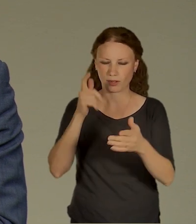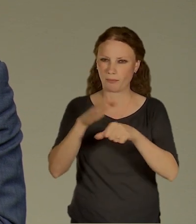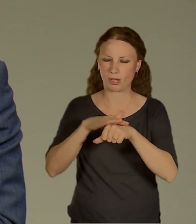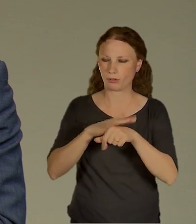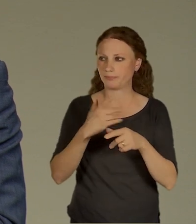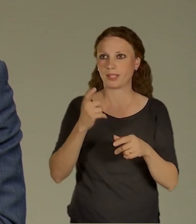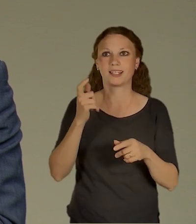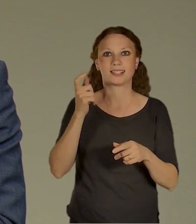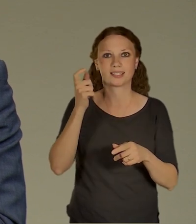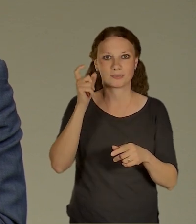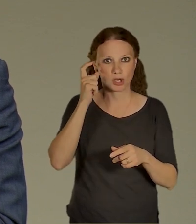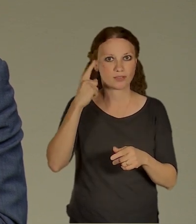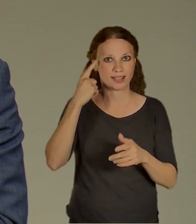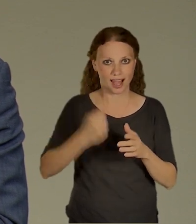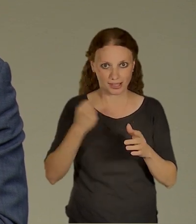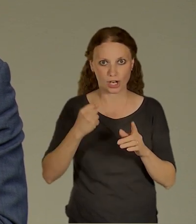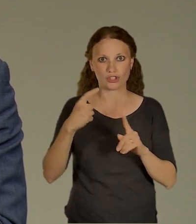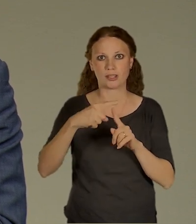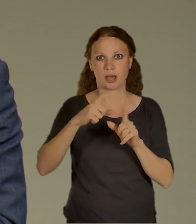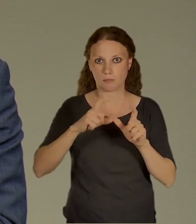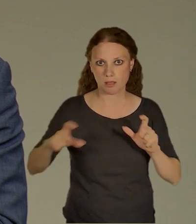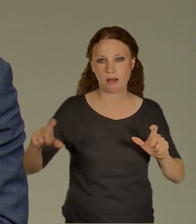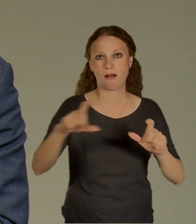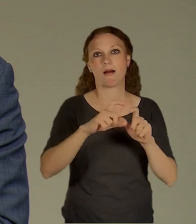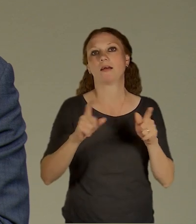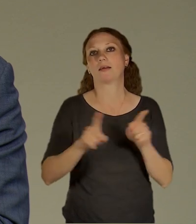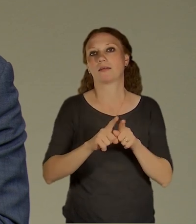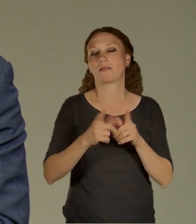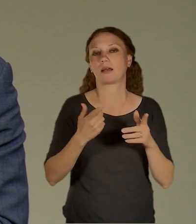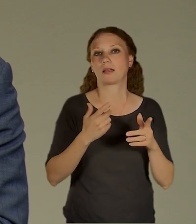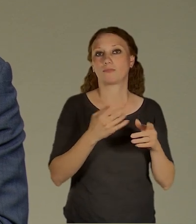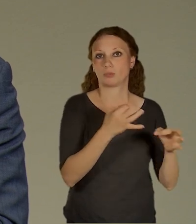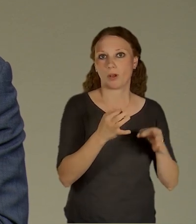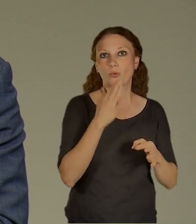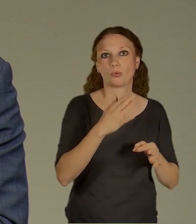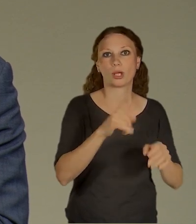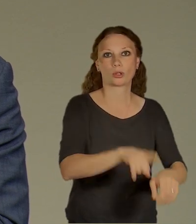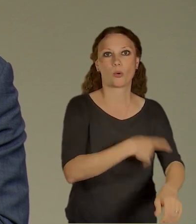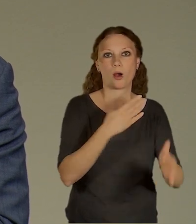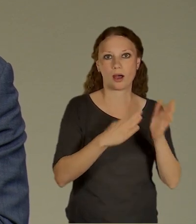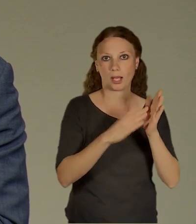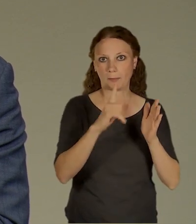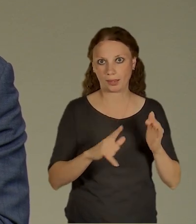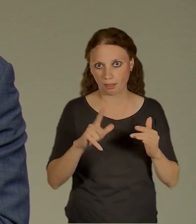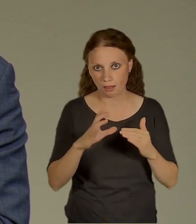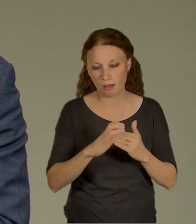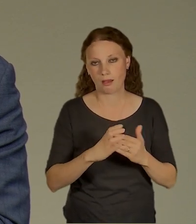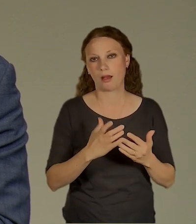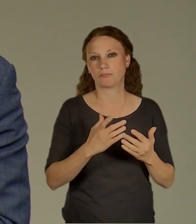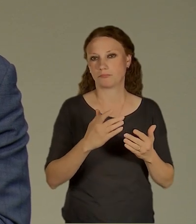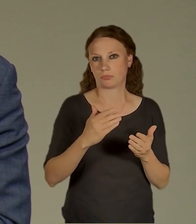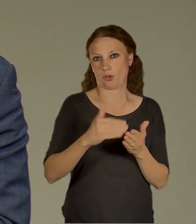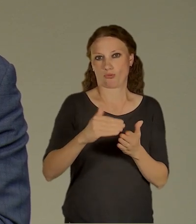Smíchovské nádraží, terminál, plus třeba chystáme tu dlouhou míly a ještě další záležitosti, ale